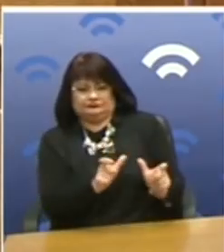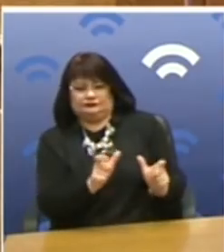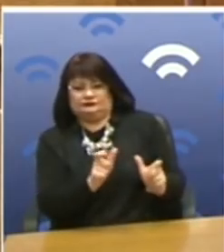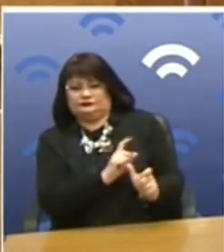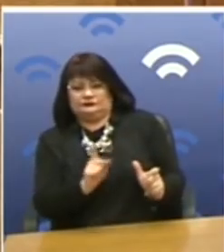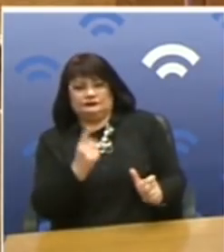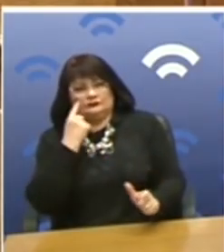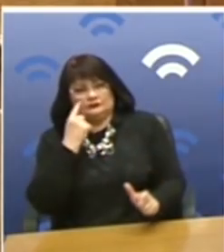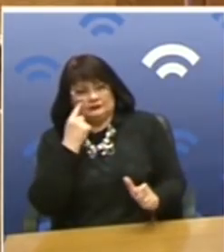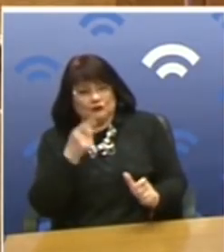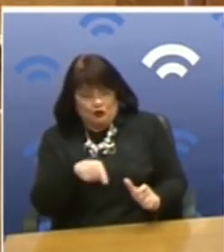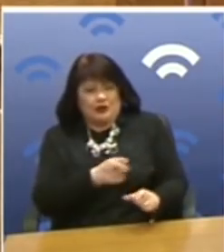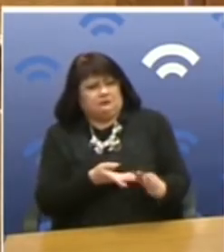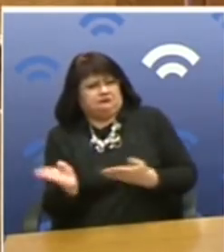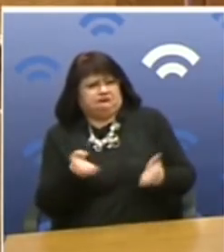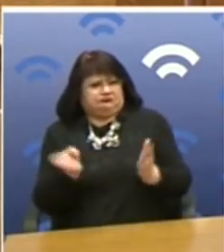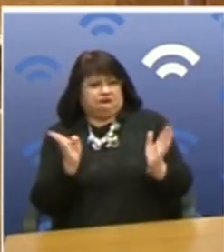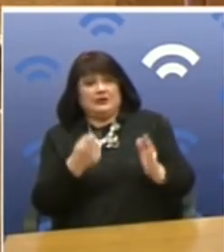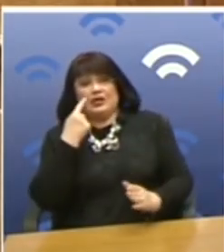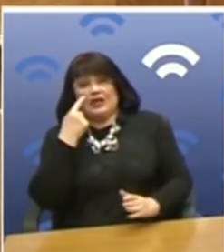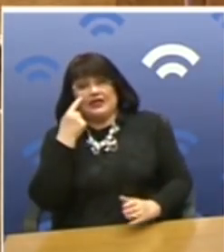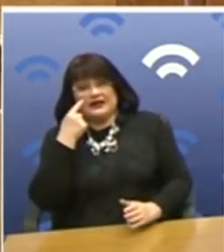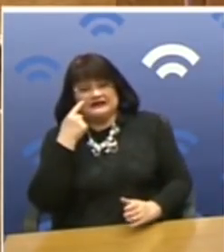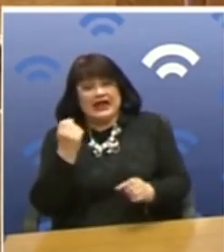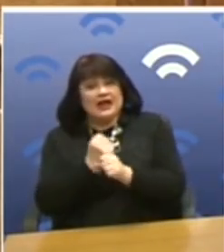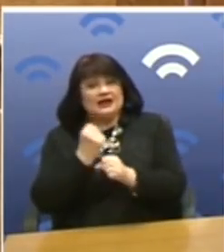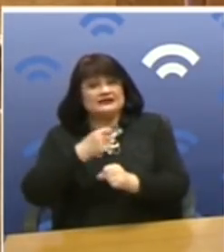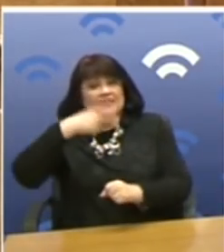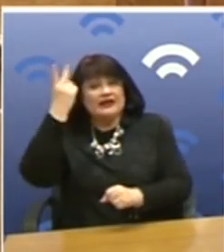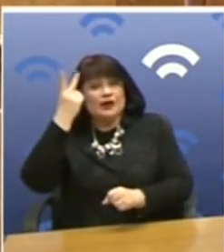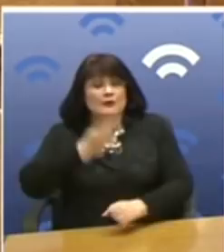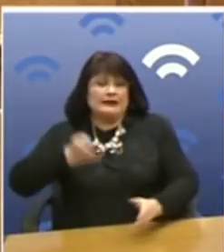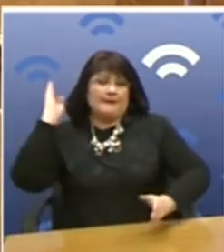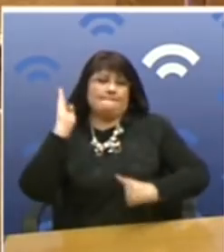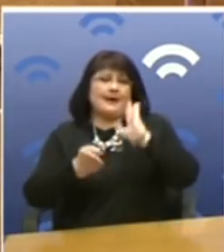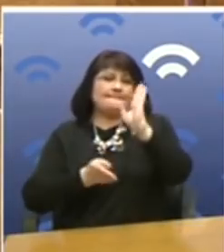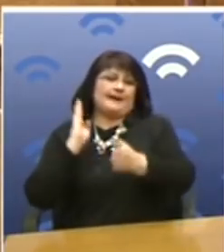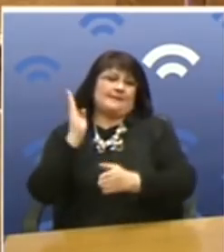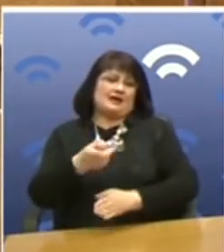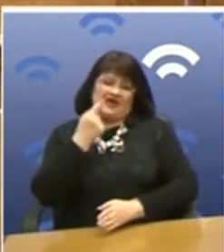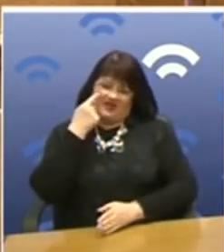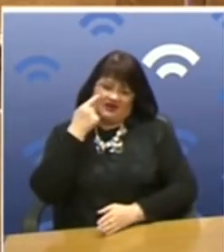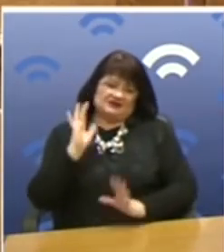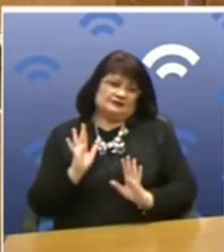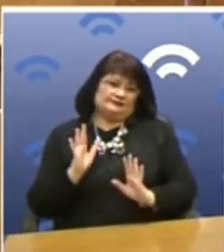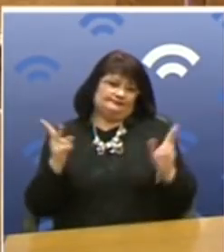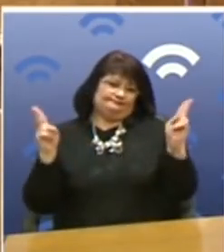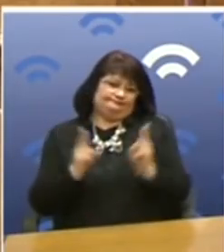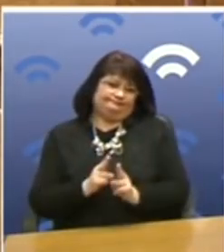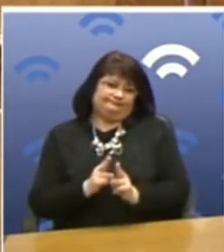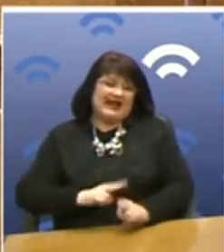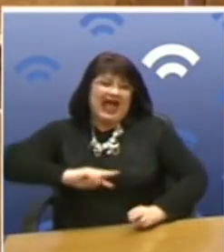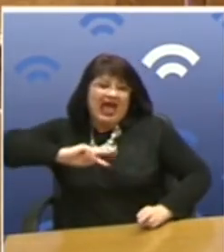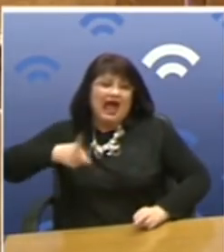πολύ περισσότερο ότι τα εργασιακά δικαιώματα έχουν δεχτεί συντριπτικό πλήγμα. Ό,τι